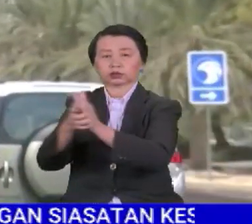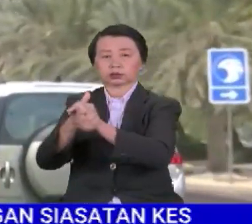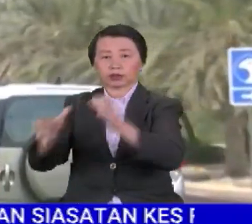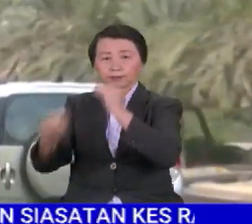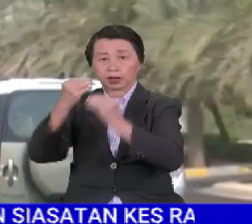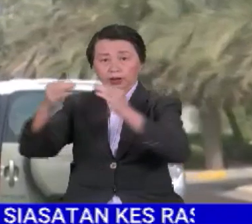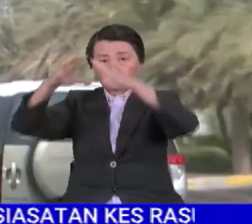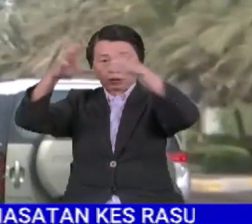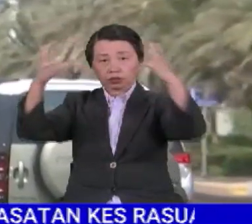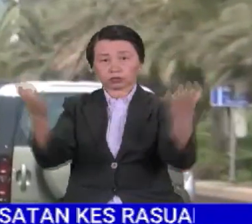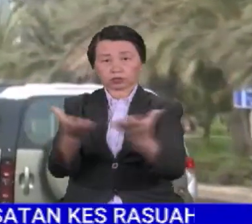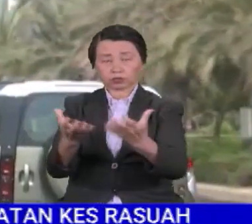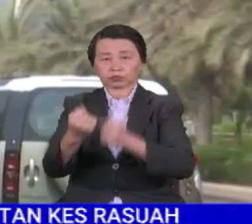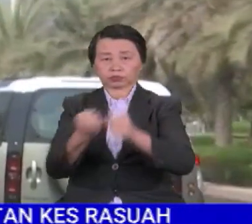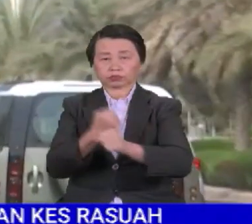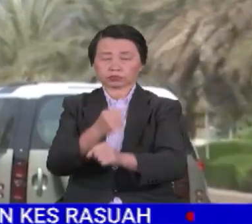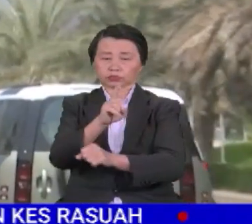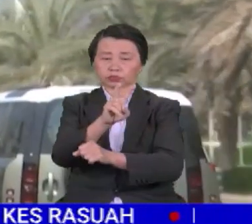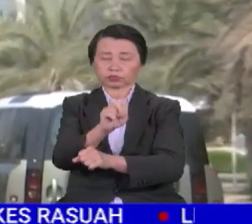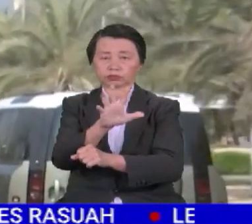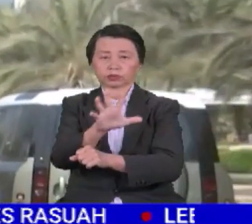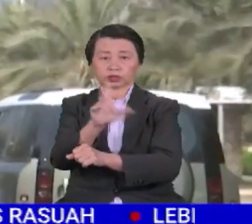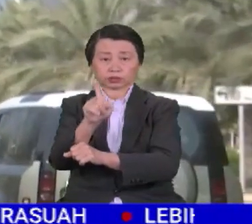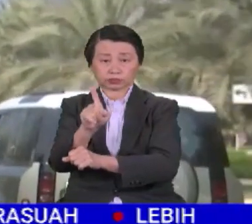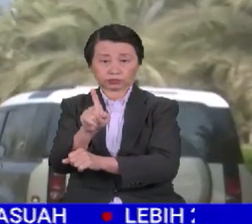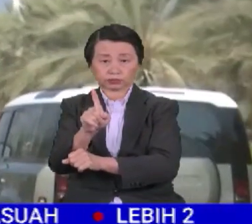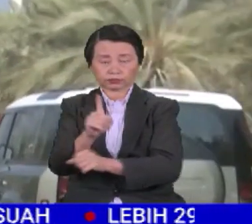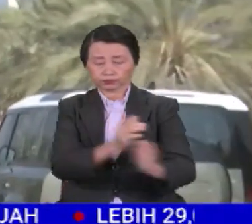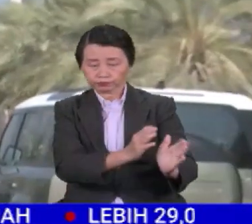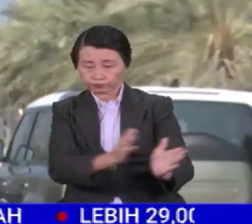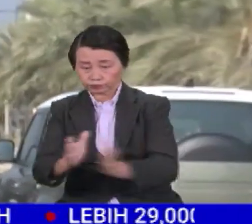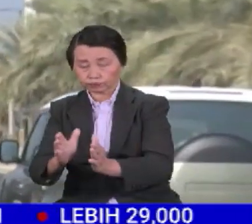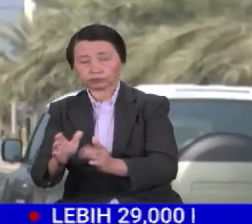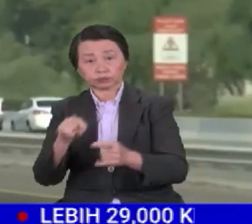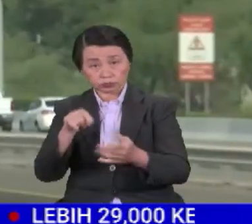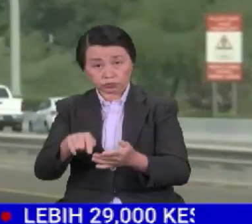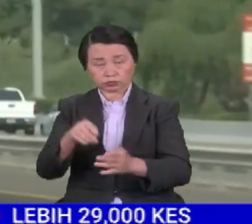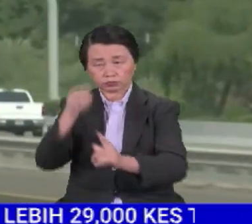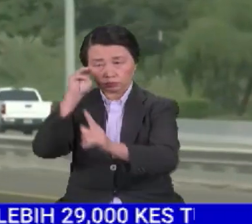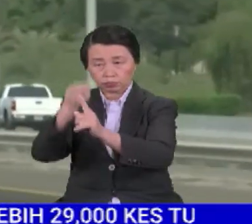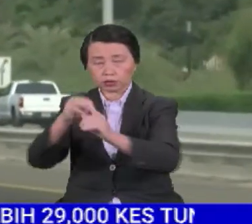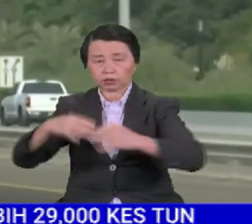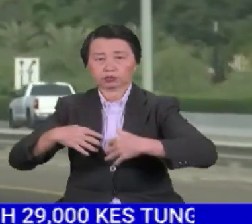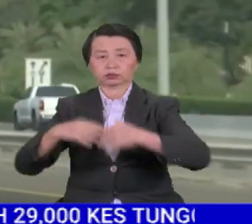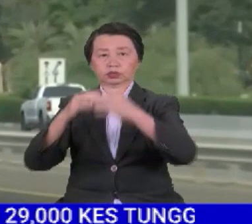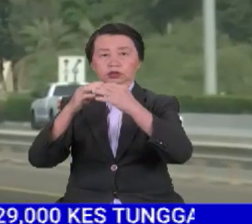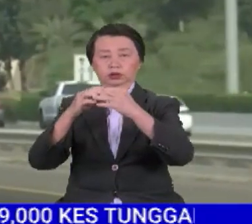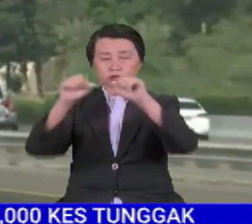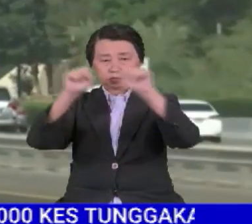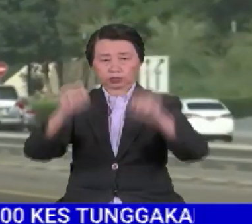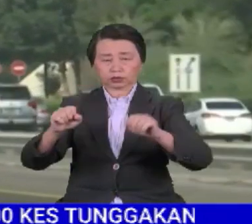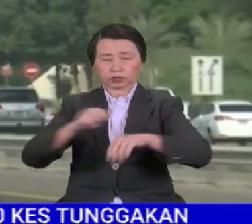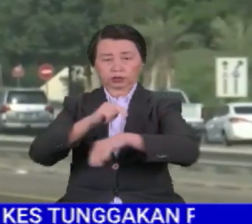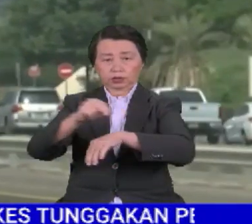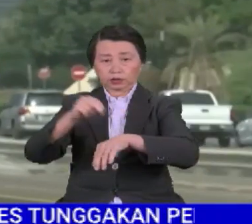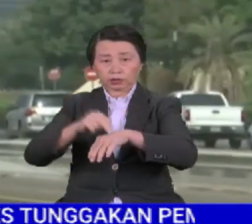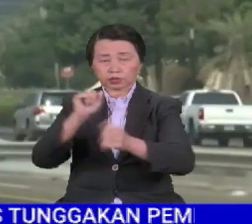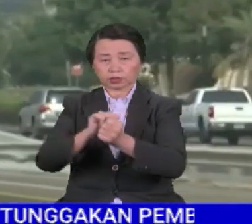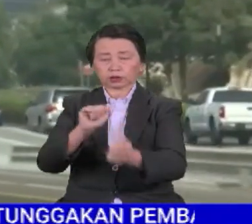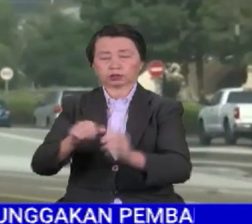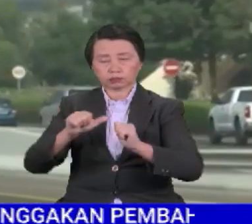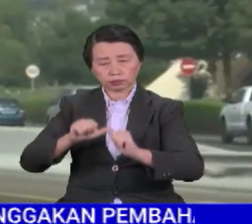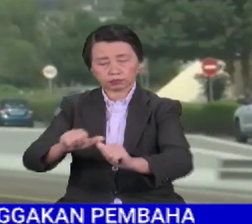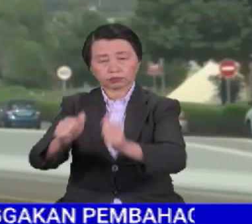makanan global jelang 2051. Strategi itu antara lain bermatlamat membangunkan sistem nasional yang